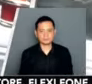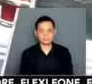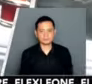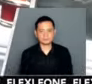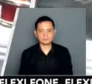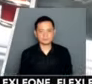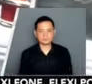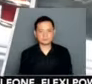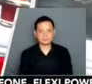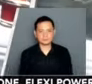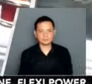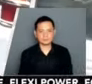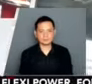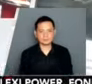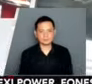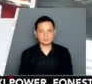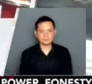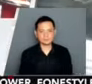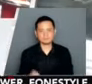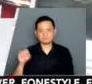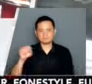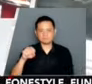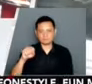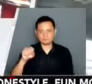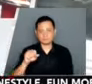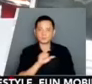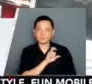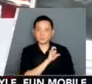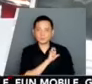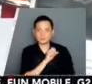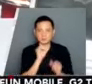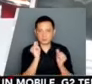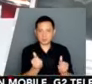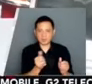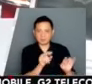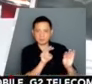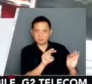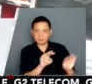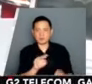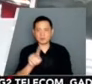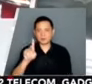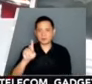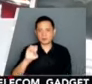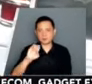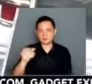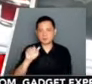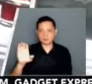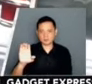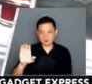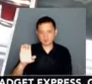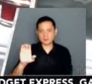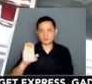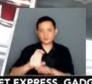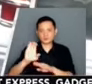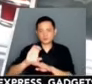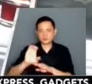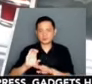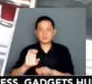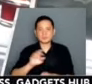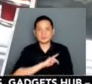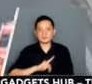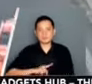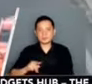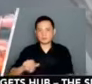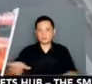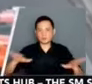Connie, nakabantay pa rin ang mga pulis sa KOJC Cathedral na Worship Center ng Kingdom of Jesus Christ sa Davao